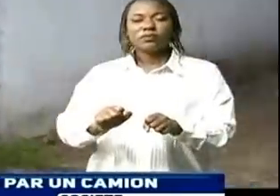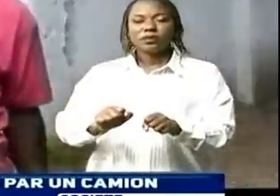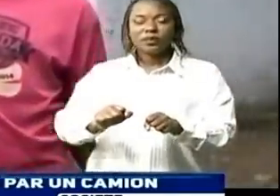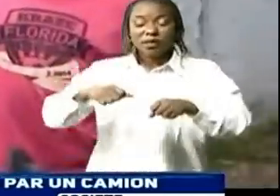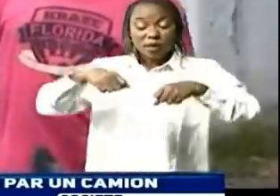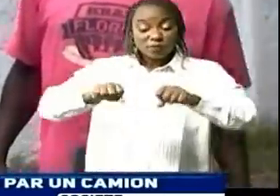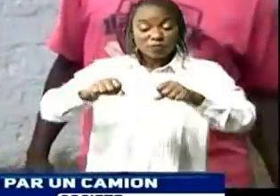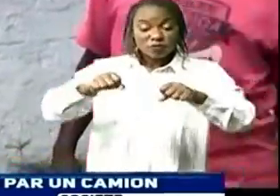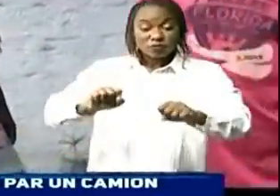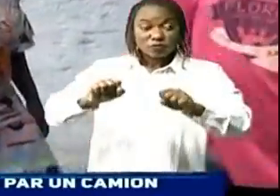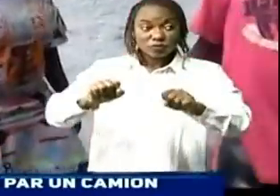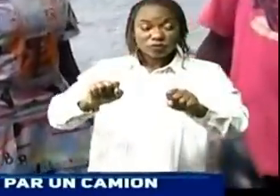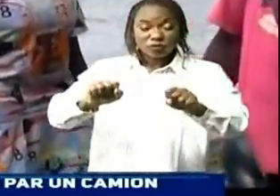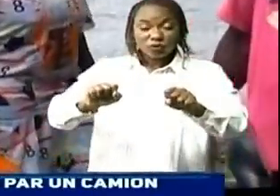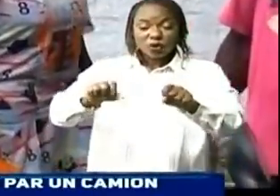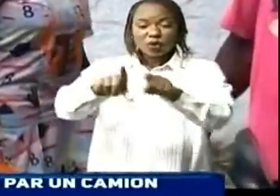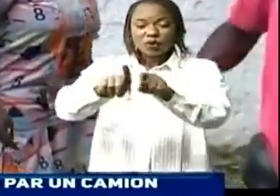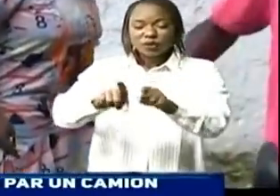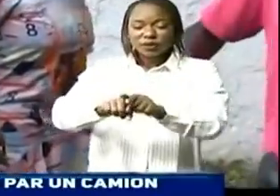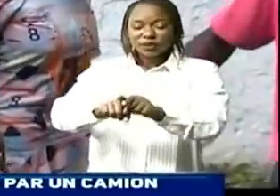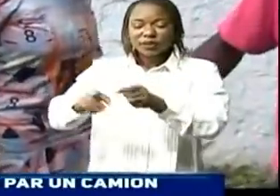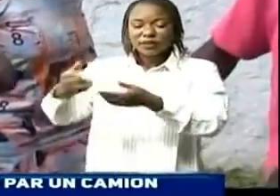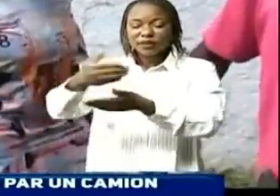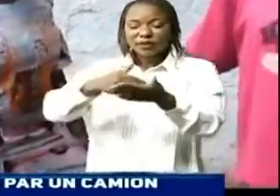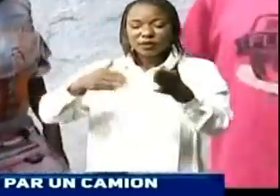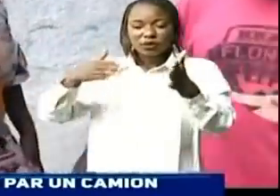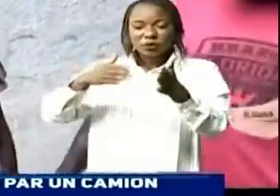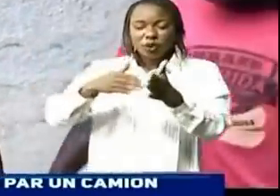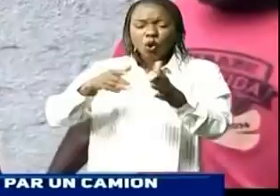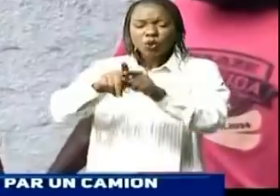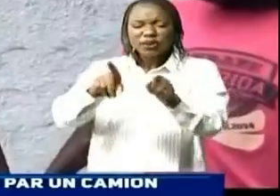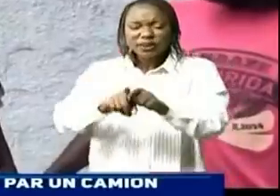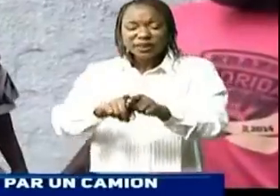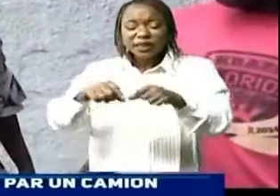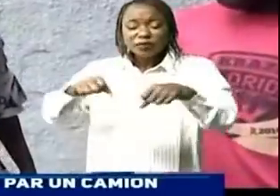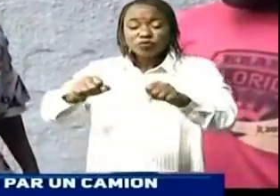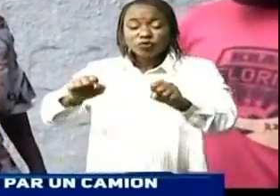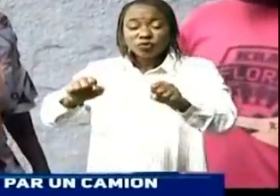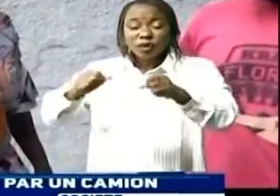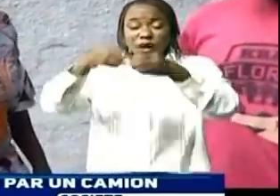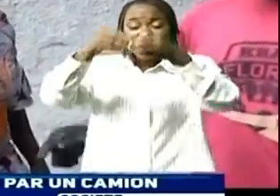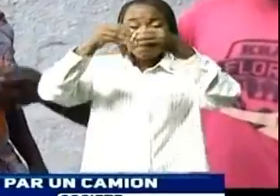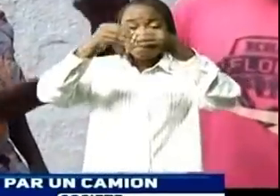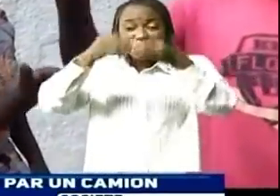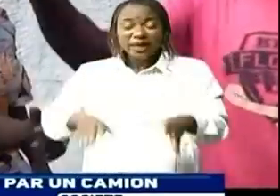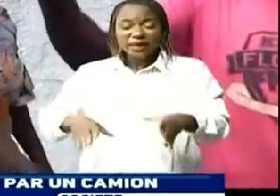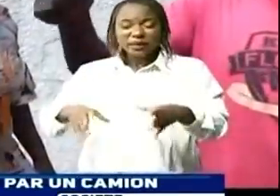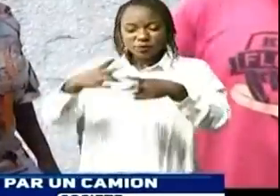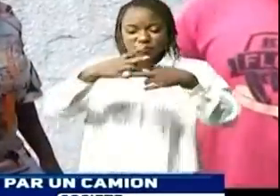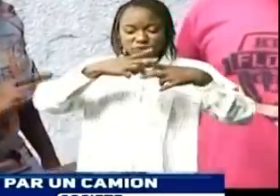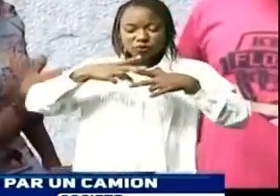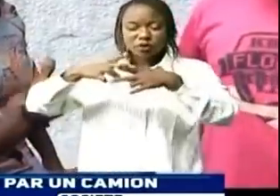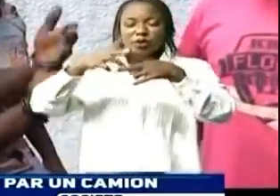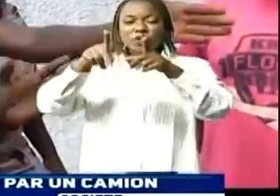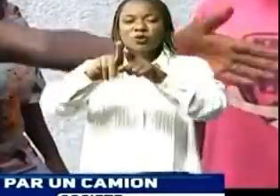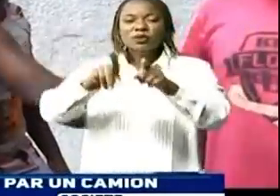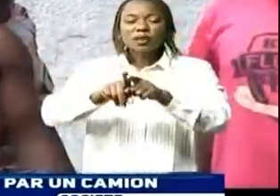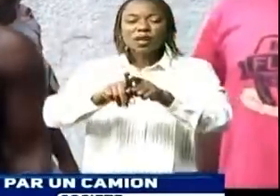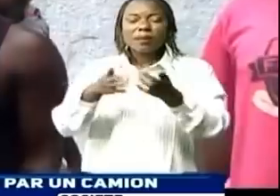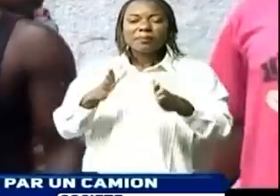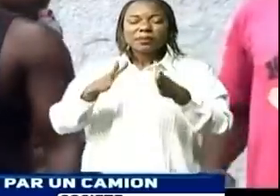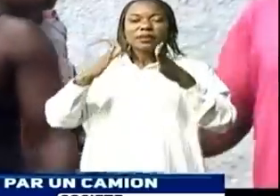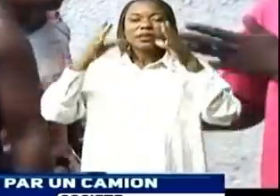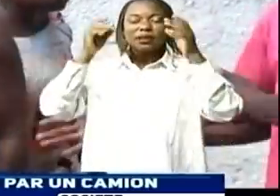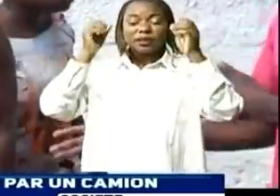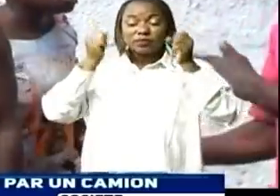moto venait dans le sens contraire. Du coup, le motocycliste a paniqué voyant le mouvement du gros véhicule.